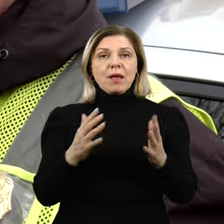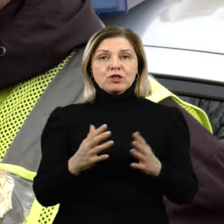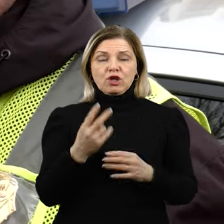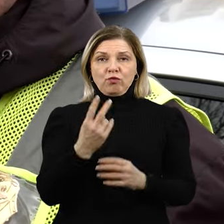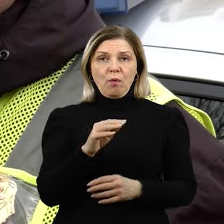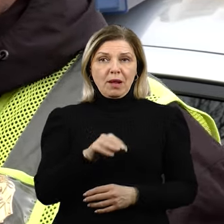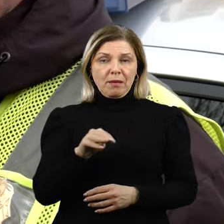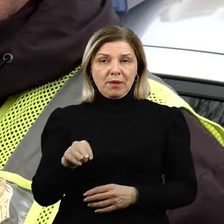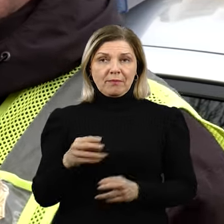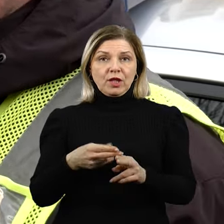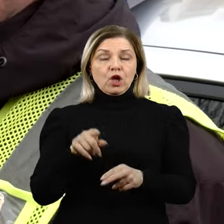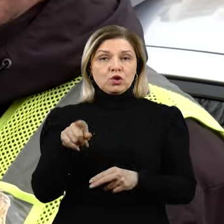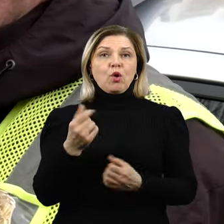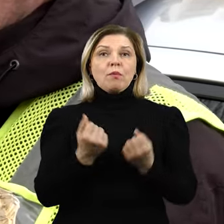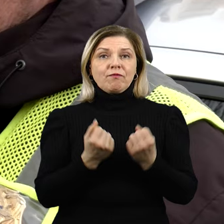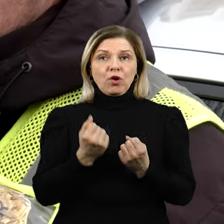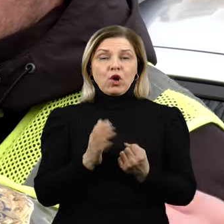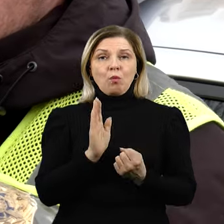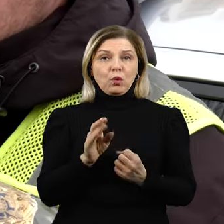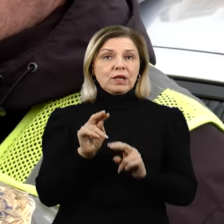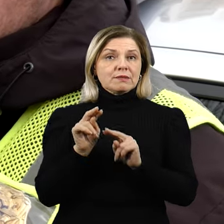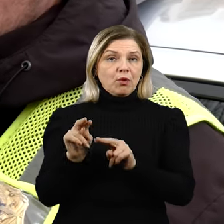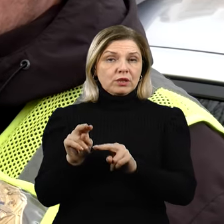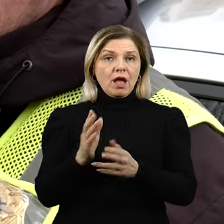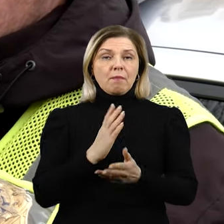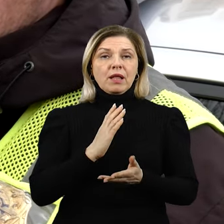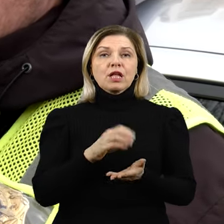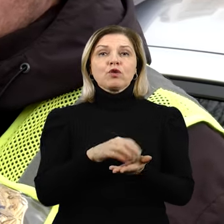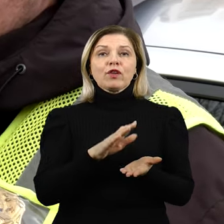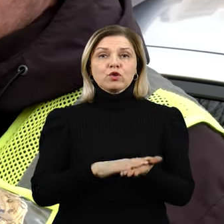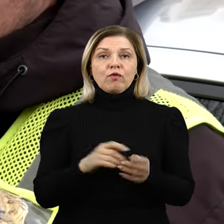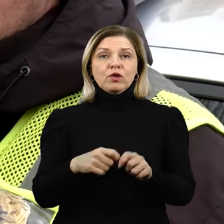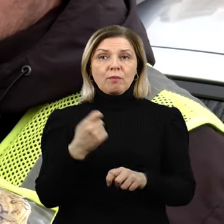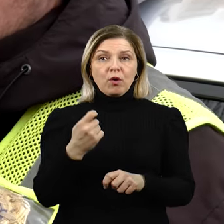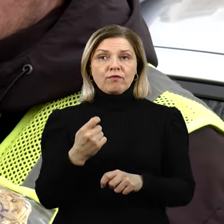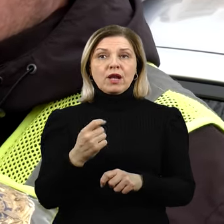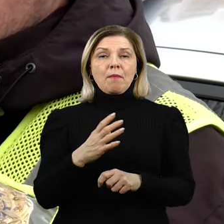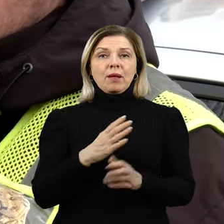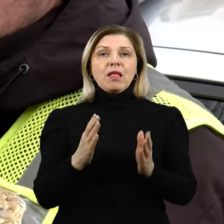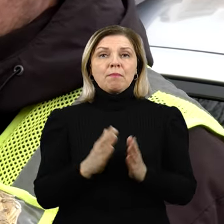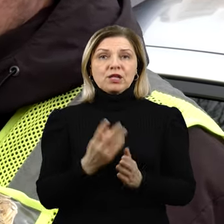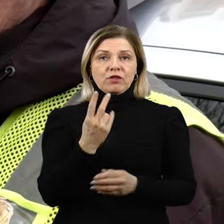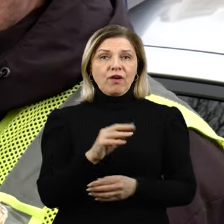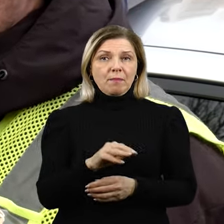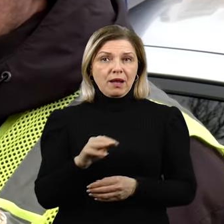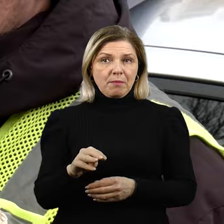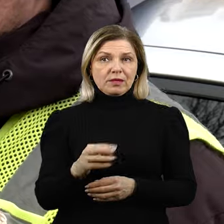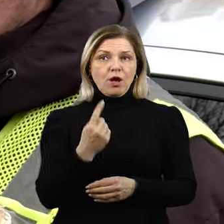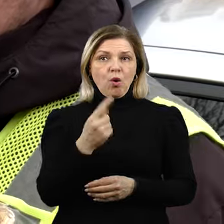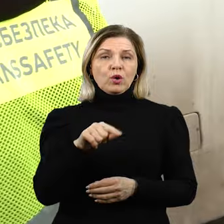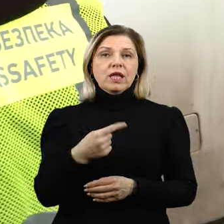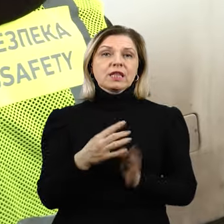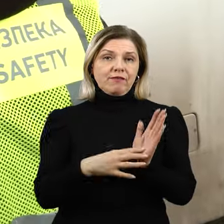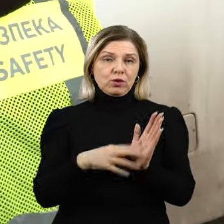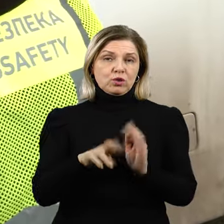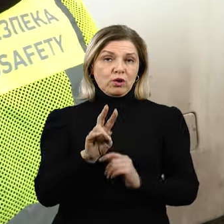даному транспортному засобі, бо як могли спостерігати, у нас було зафіксовано порушення, вона була менше, ніж 2 мм, там 1,92 мм, якщо бути